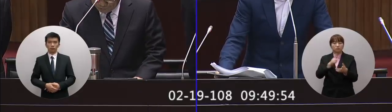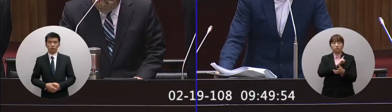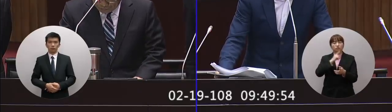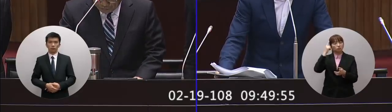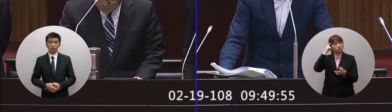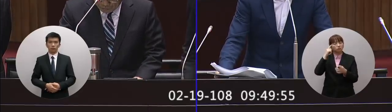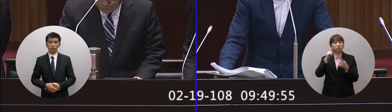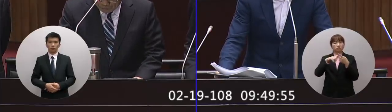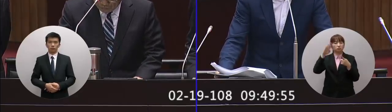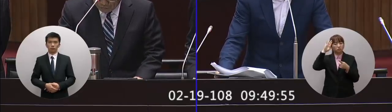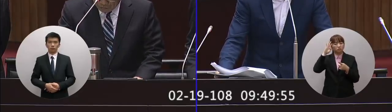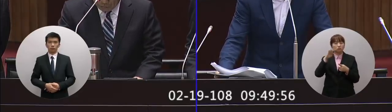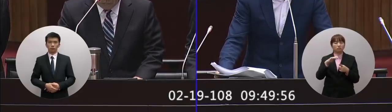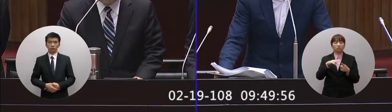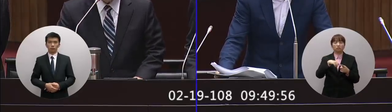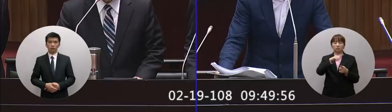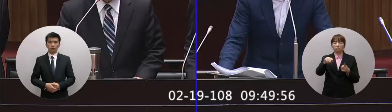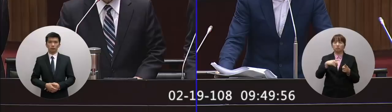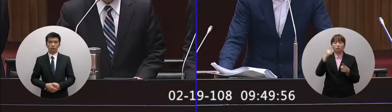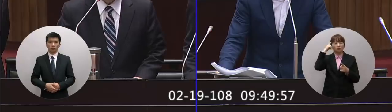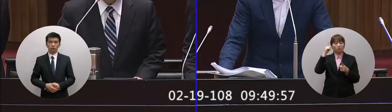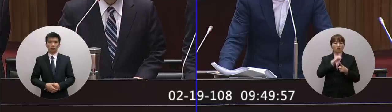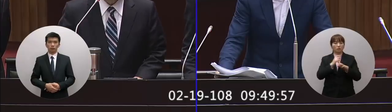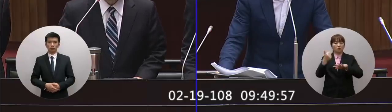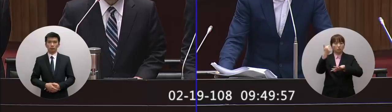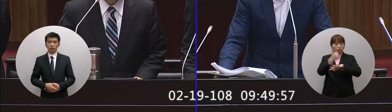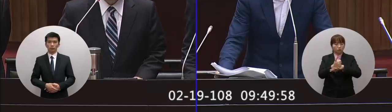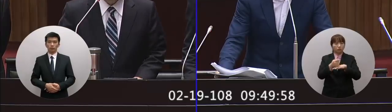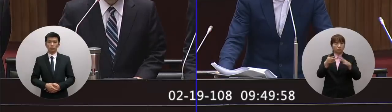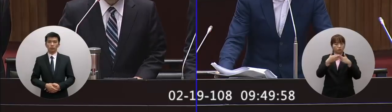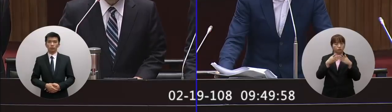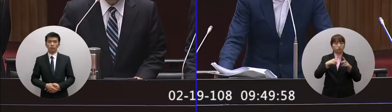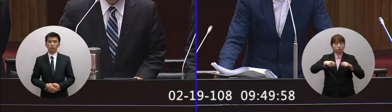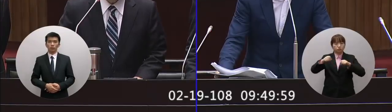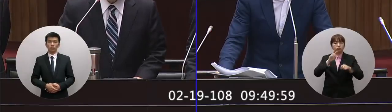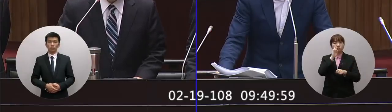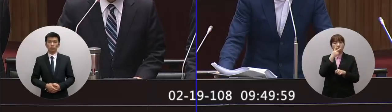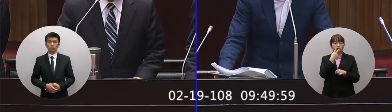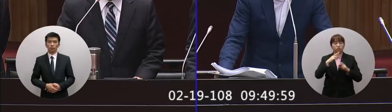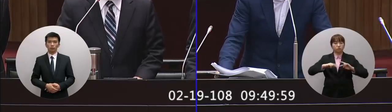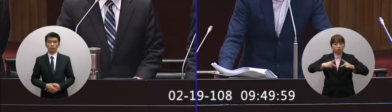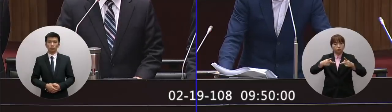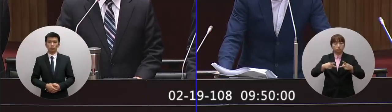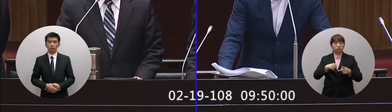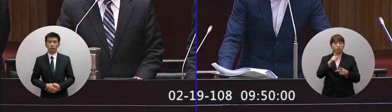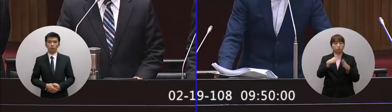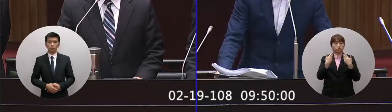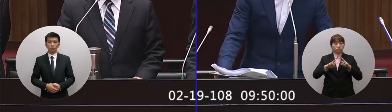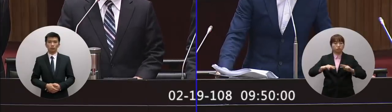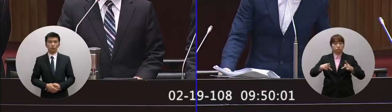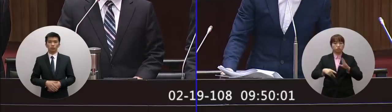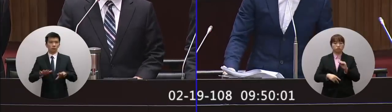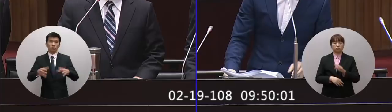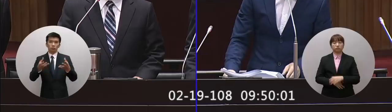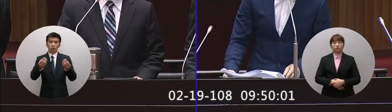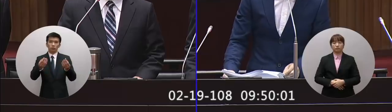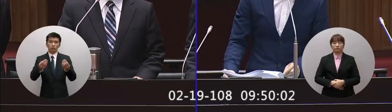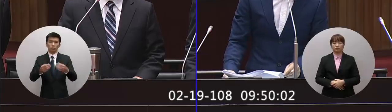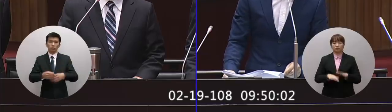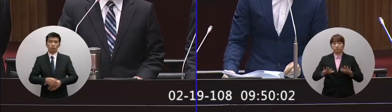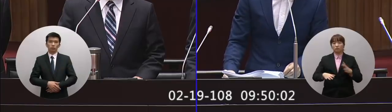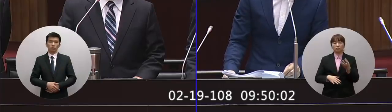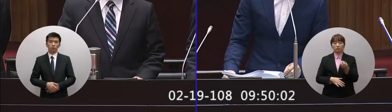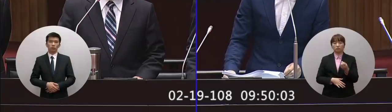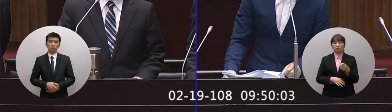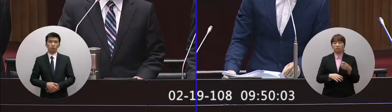歉。你会让人家觉得说执政党是不是要转弯了？院长有要转弯吗？ 现在没有。 现在